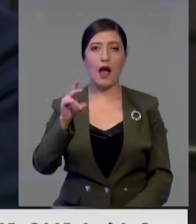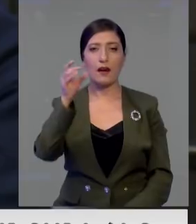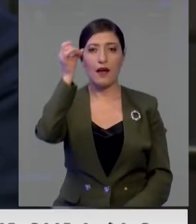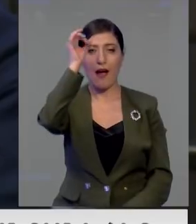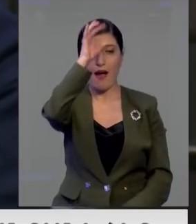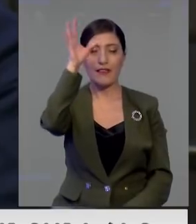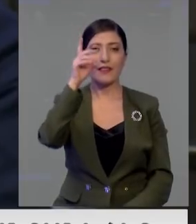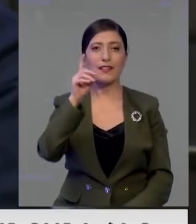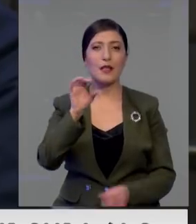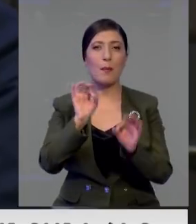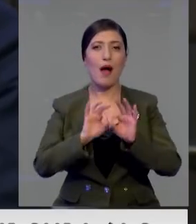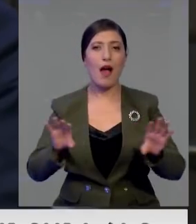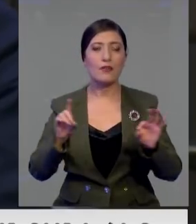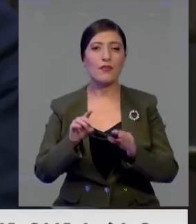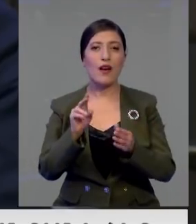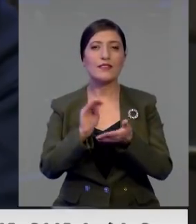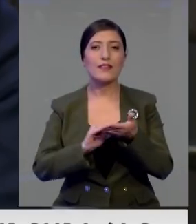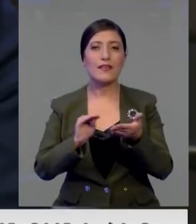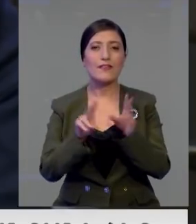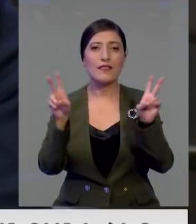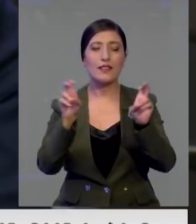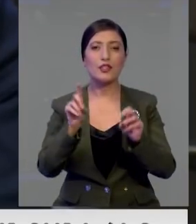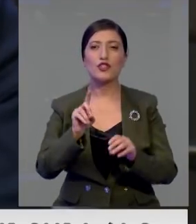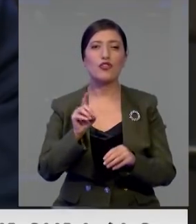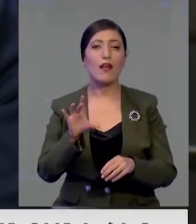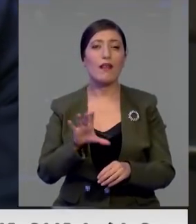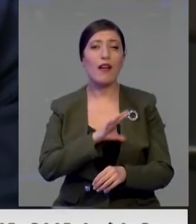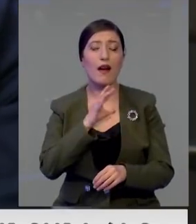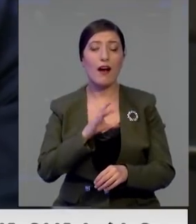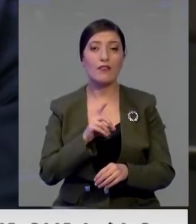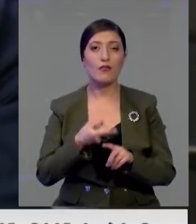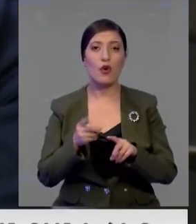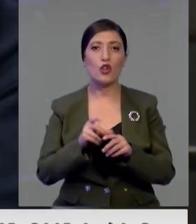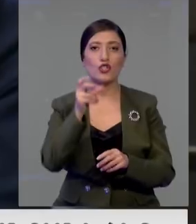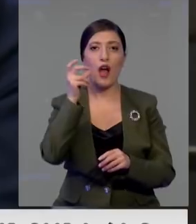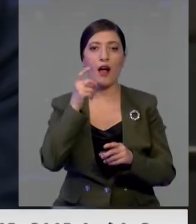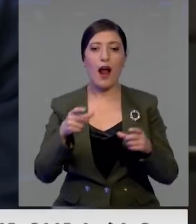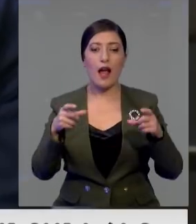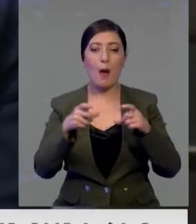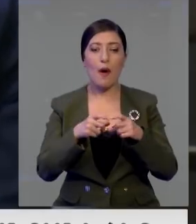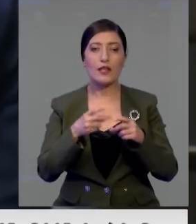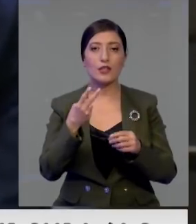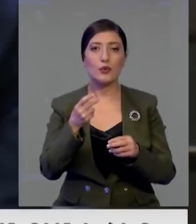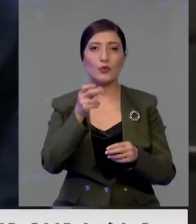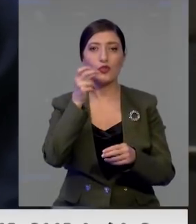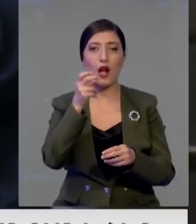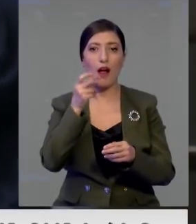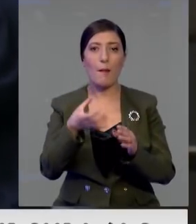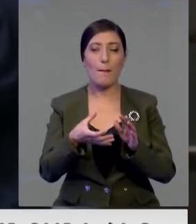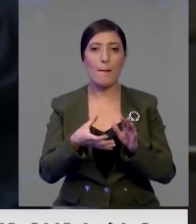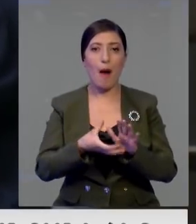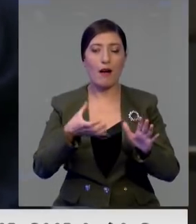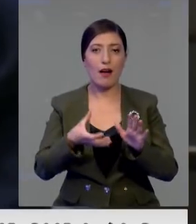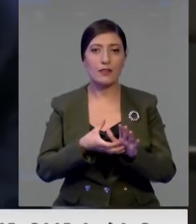ինչ եղավ, երբ Շաքարամանից մի կտոր շաքար պակասեց։ Ոչի բանել չեղավ, մի մուշտի